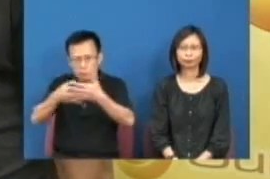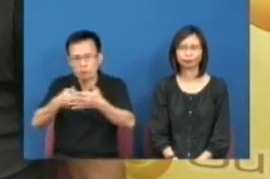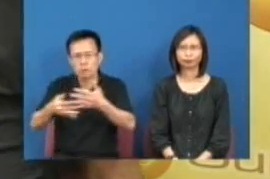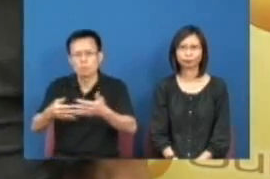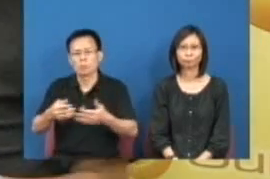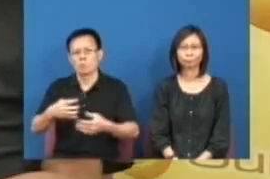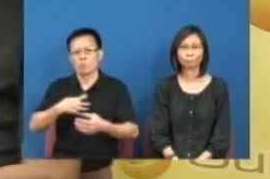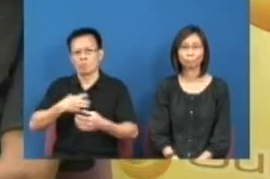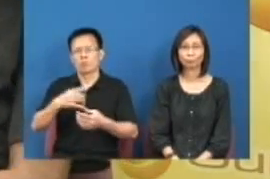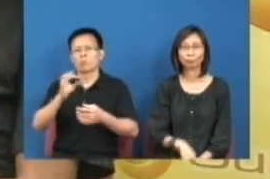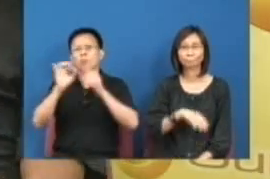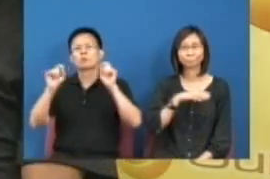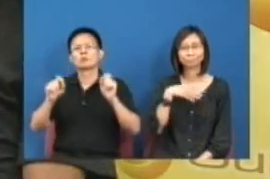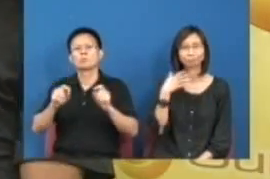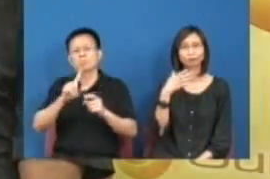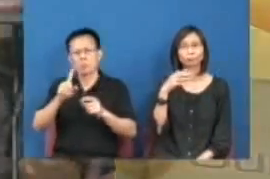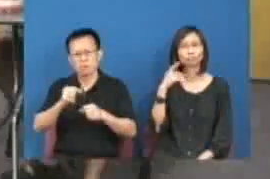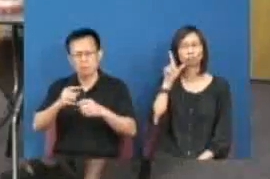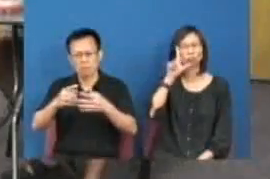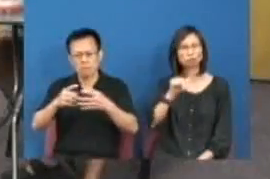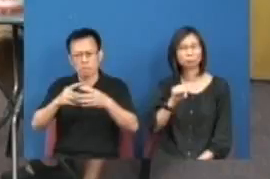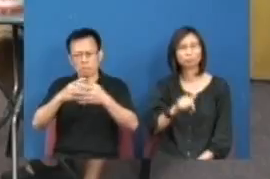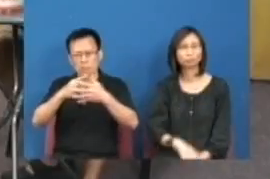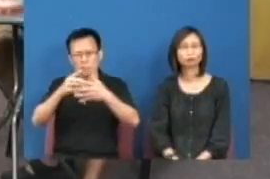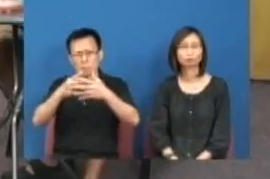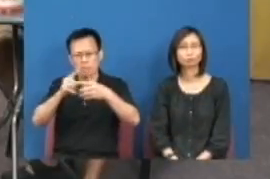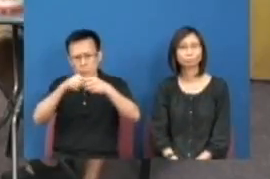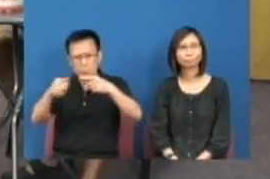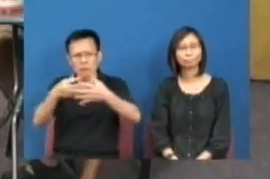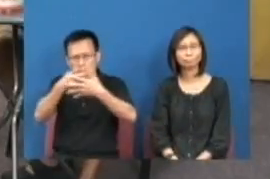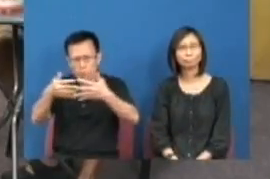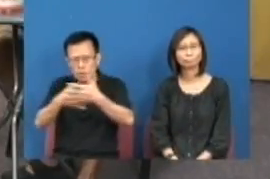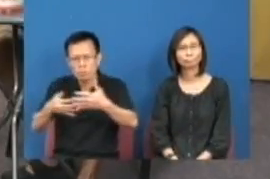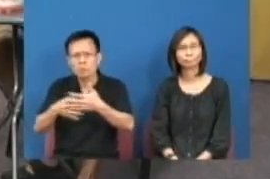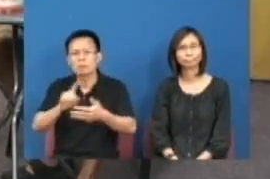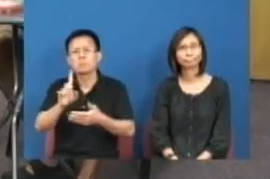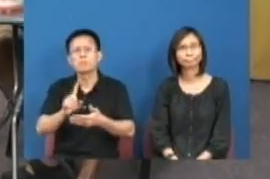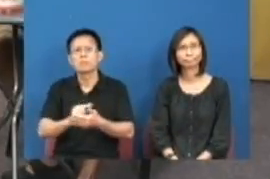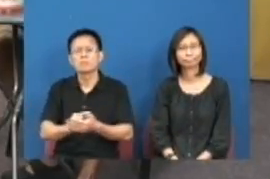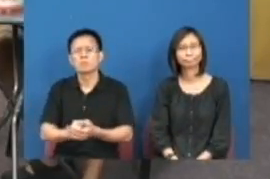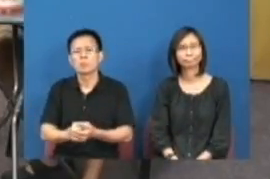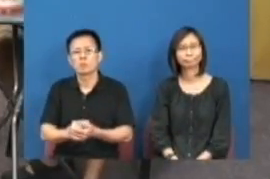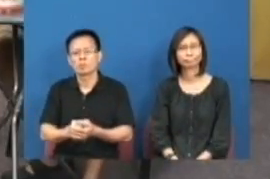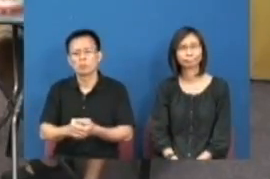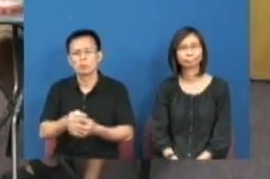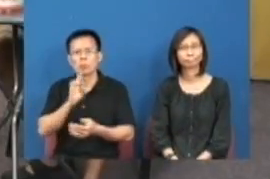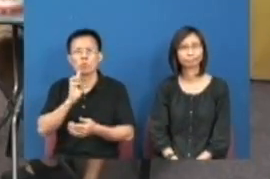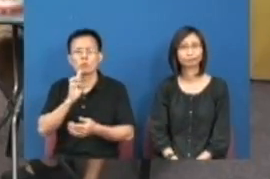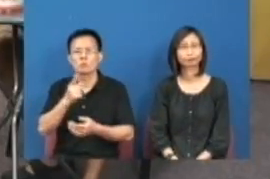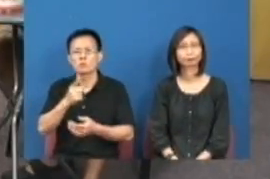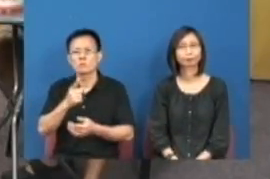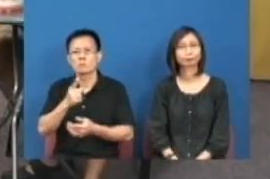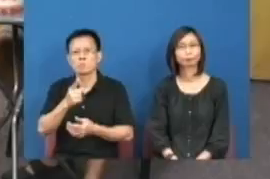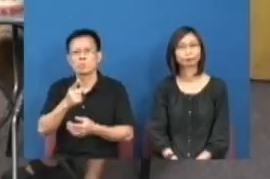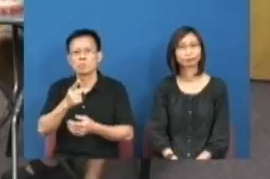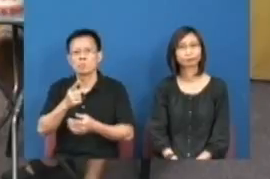思噶嘛。何謂做好大文章咧？咁個文章係乜嘢咧？佢冇講到啊嘛。就等於佢去